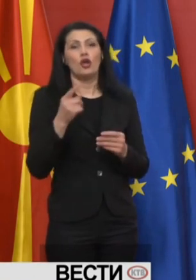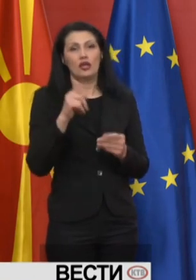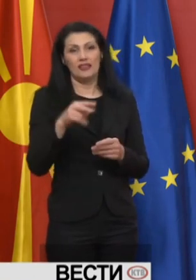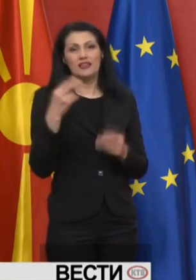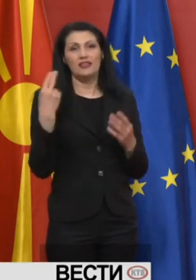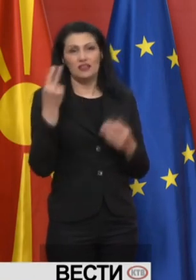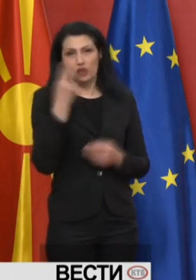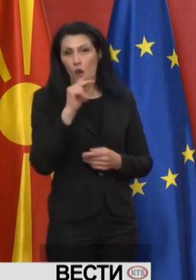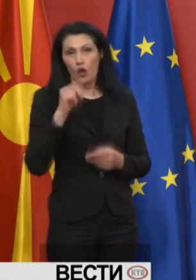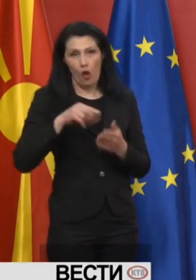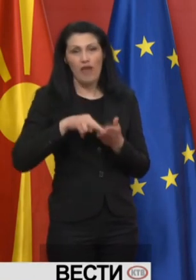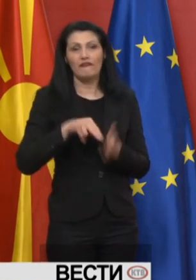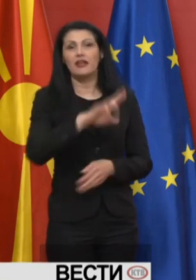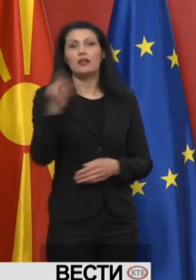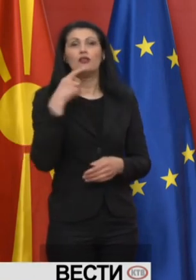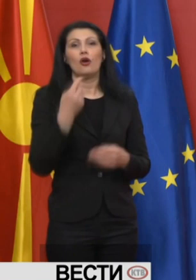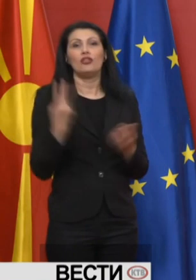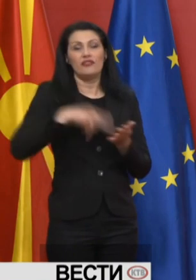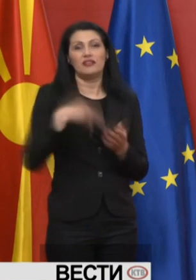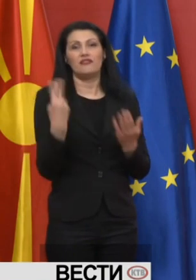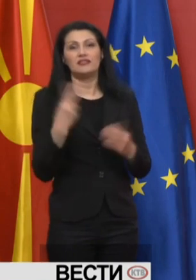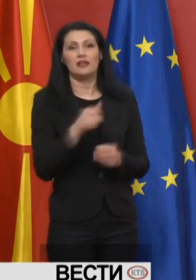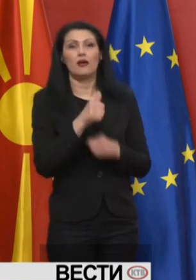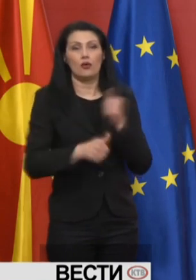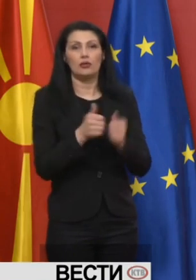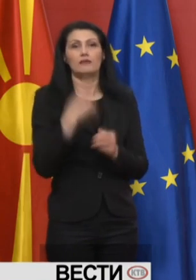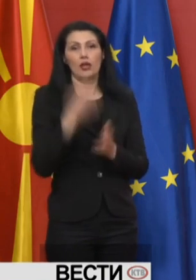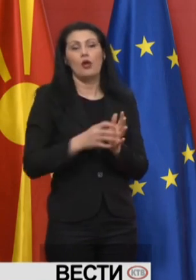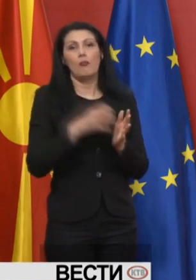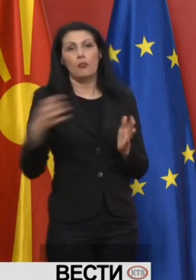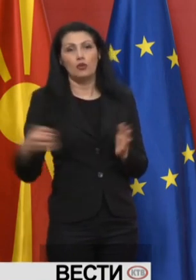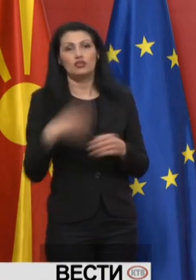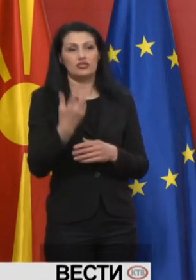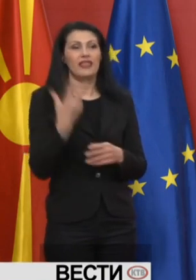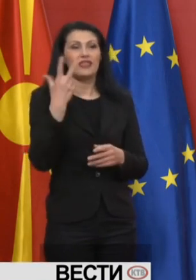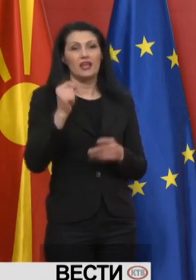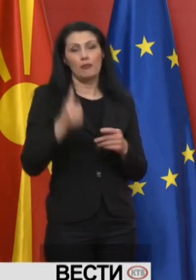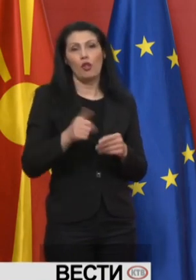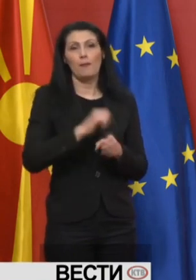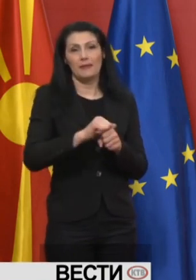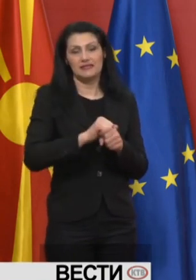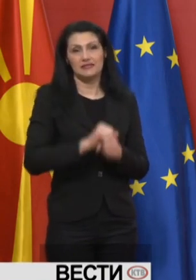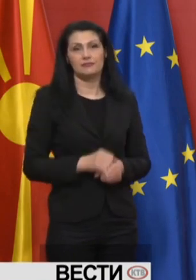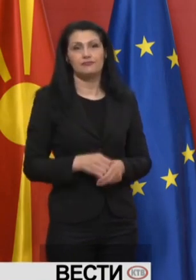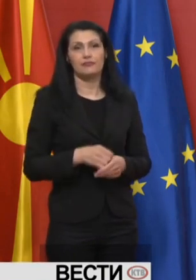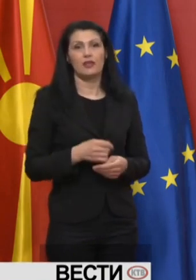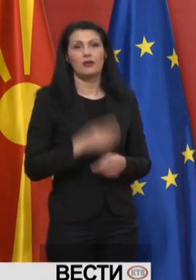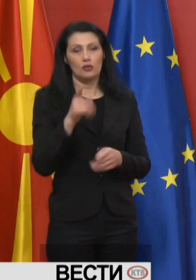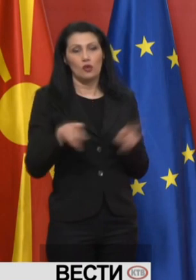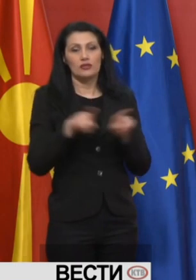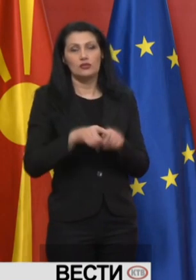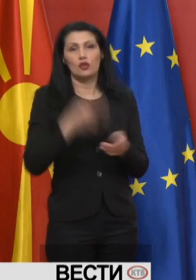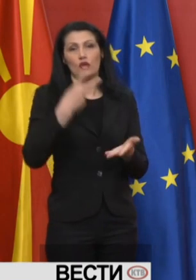2020 година, односно рокот е продолжен за 3,5 месеци. До истиот